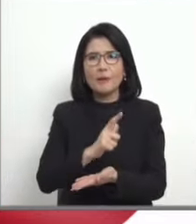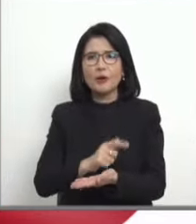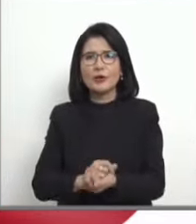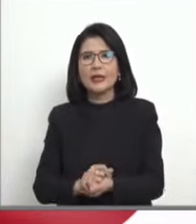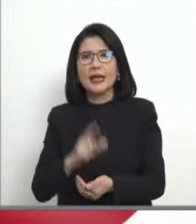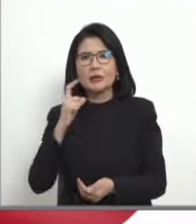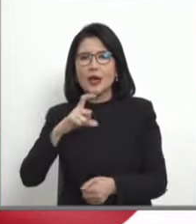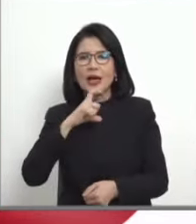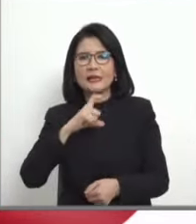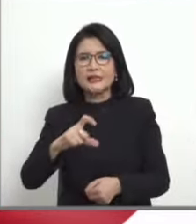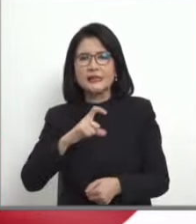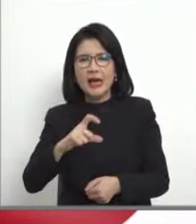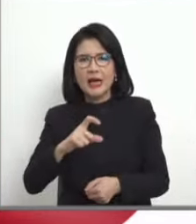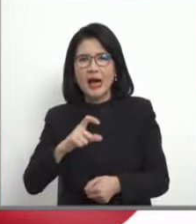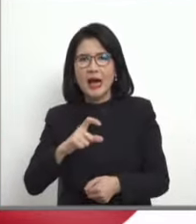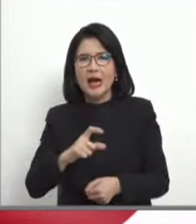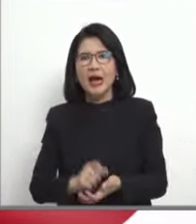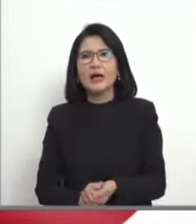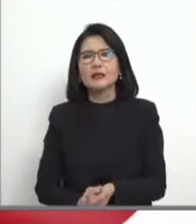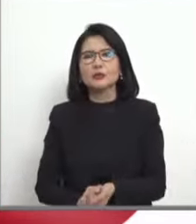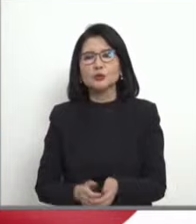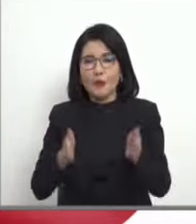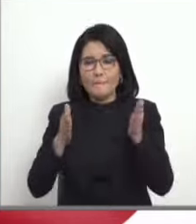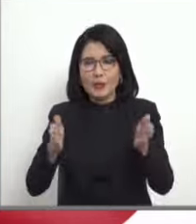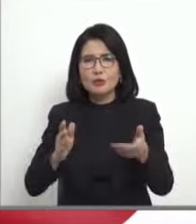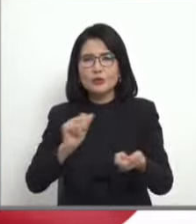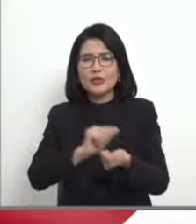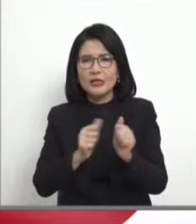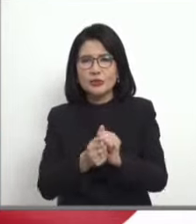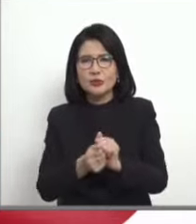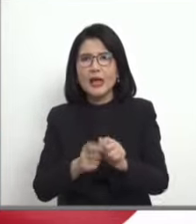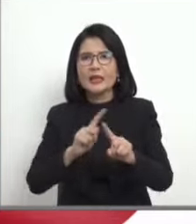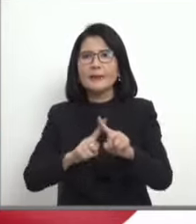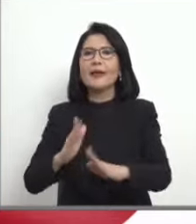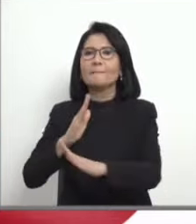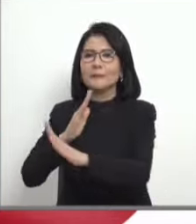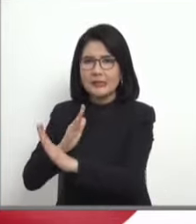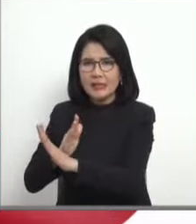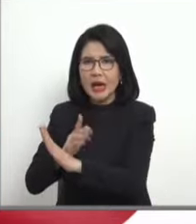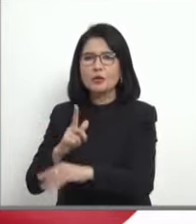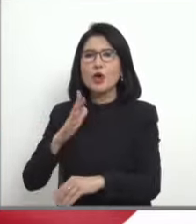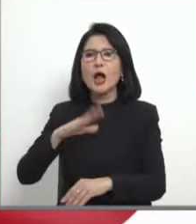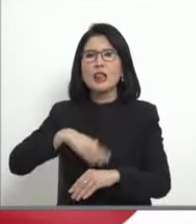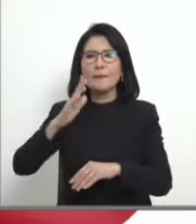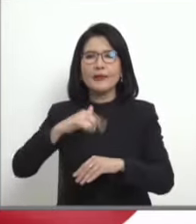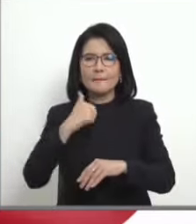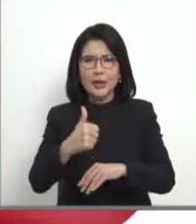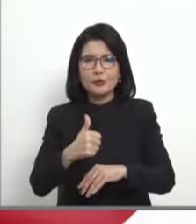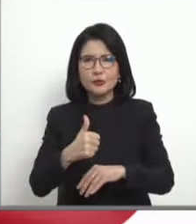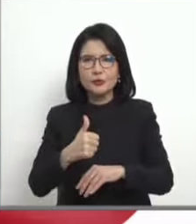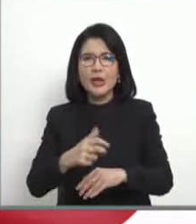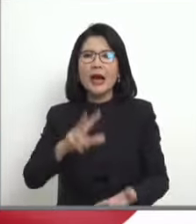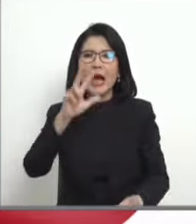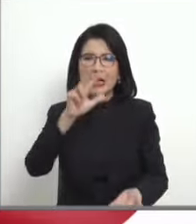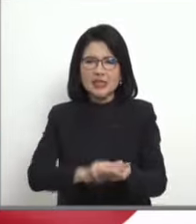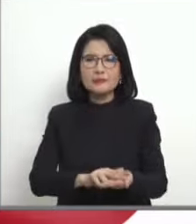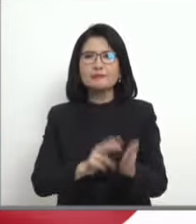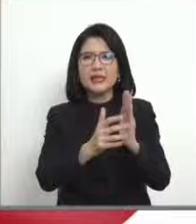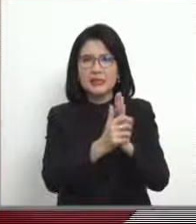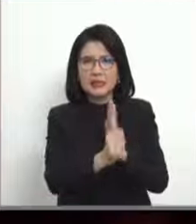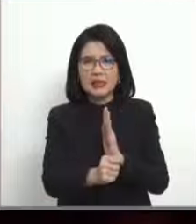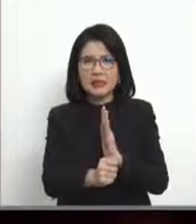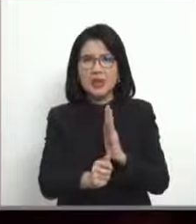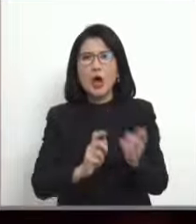cara menangani kasus yang paling tepat tapi mencegah itu jauh lebih baik dengan sekali lagi legalitas keterampilan